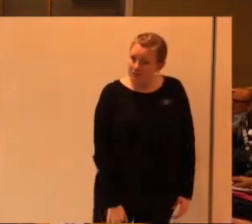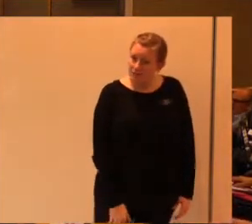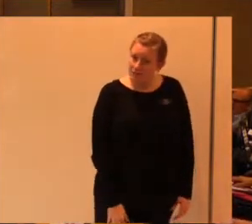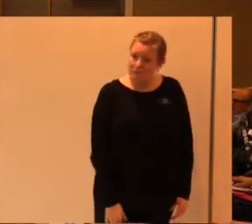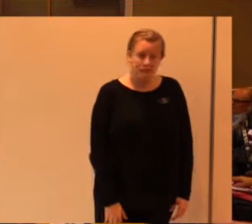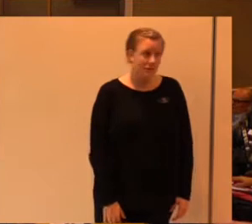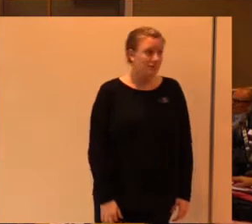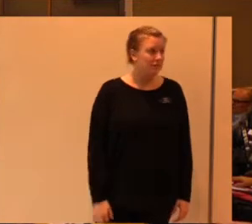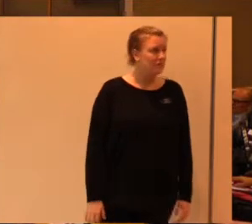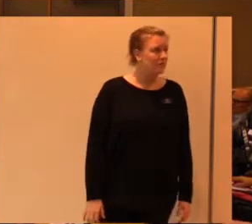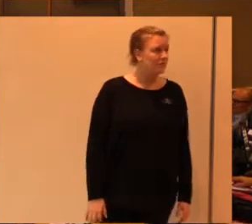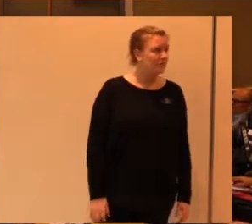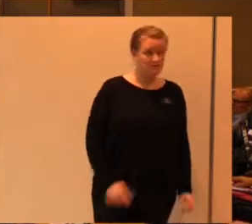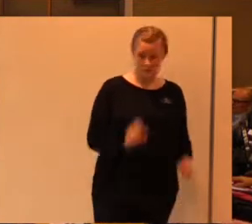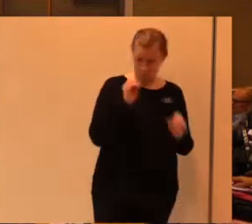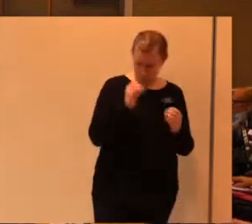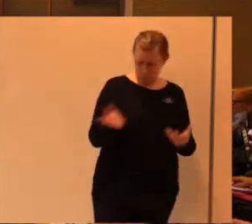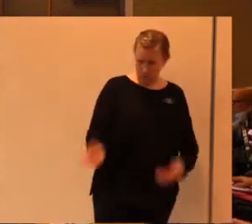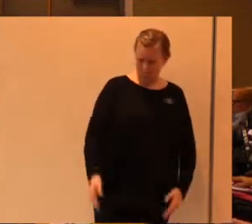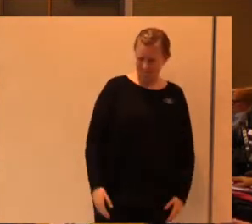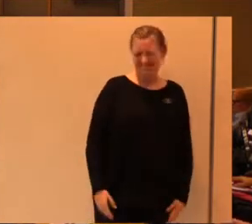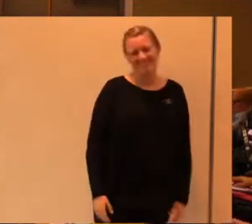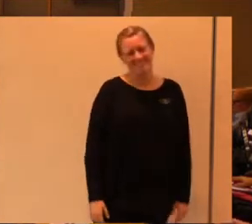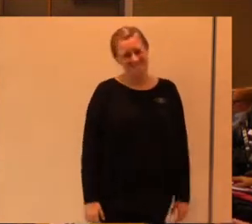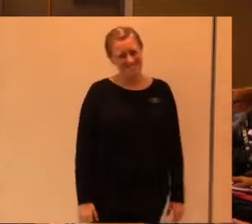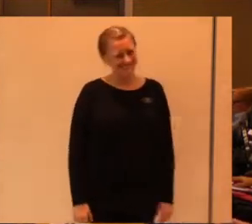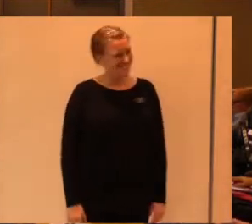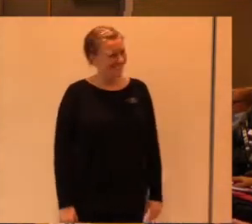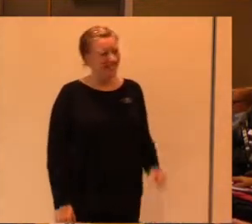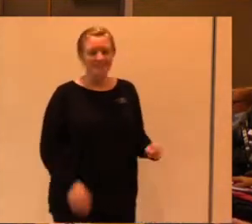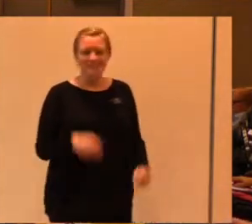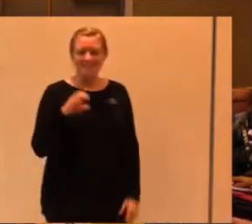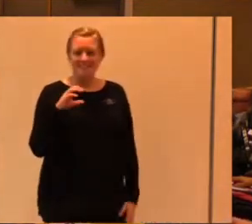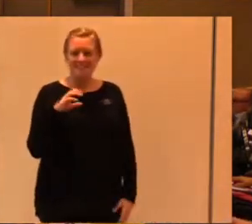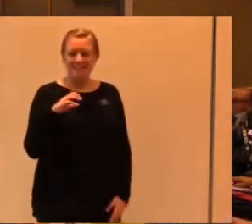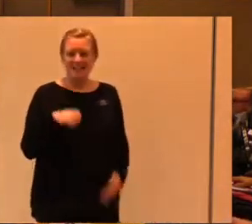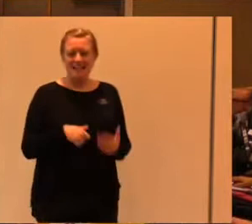Så här, direkt på. Det kan ju googla, nu i telefonerna. Det är swahili.